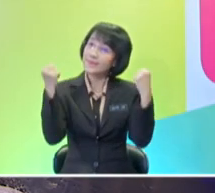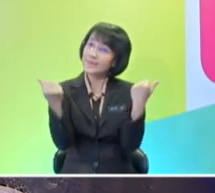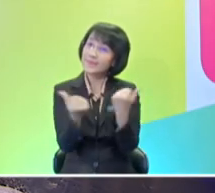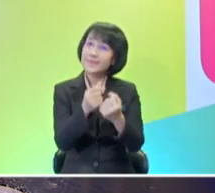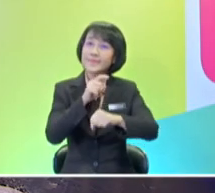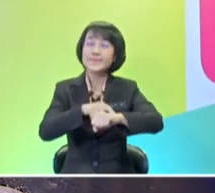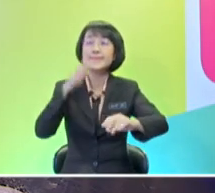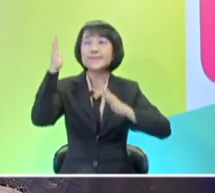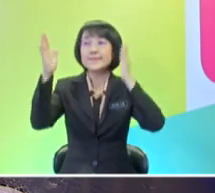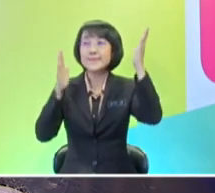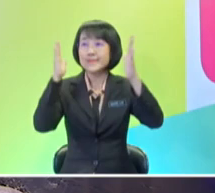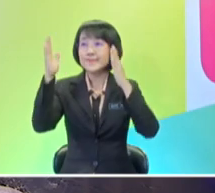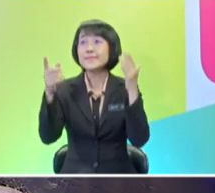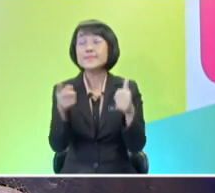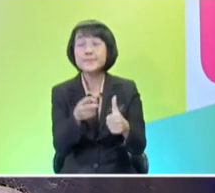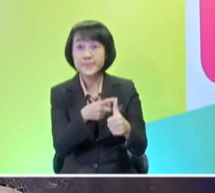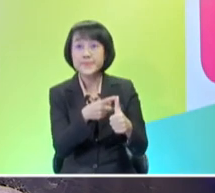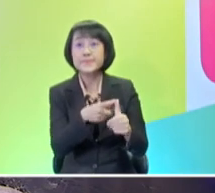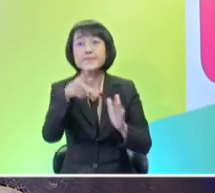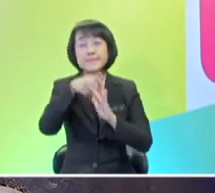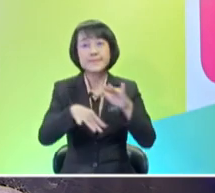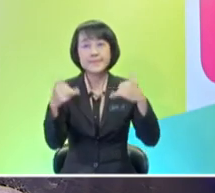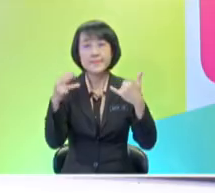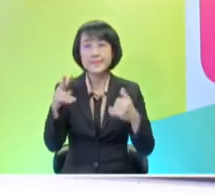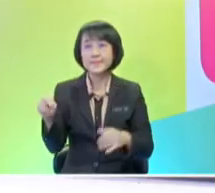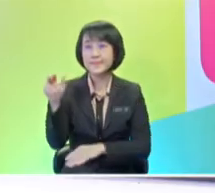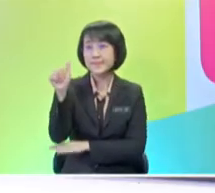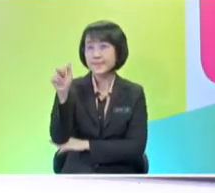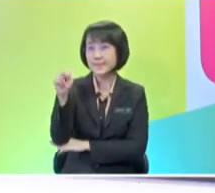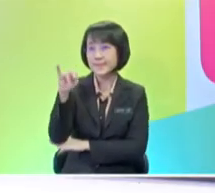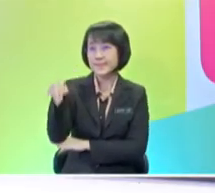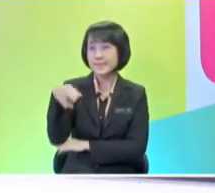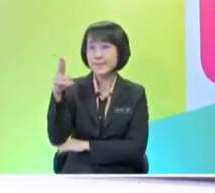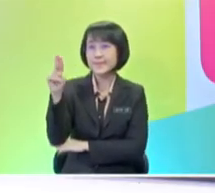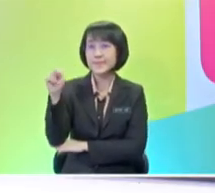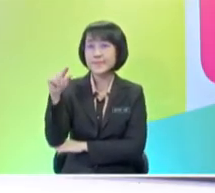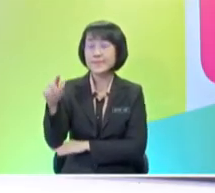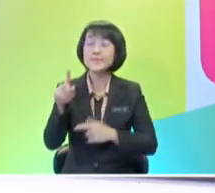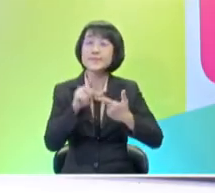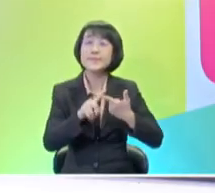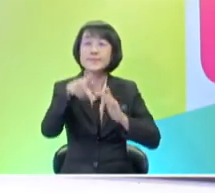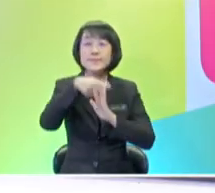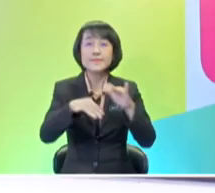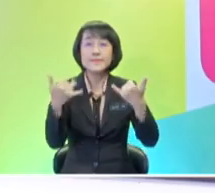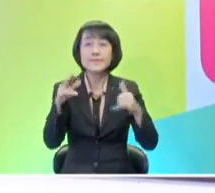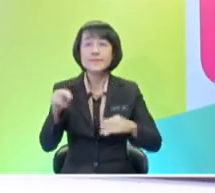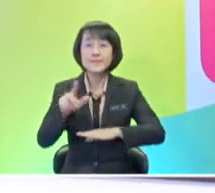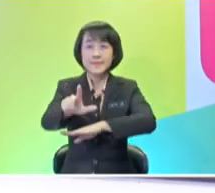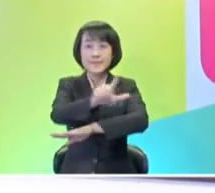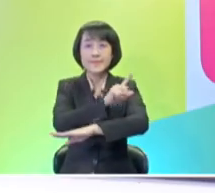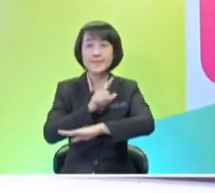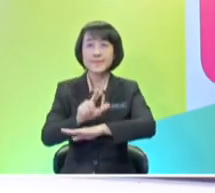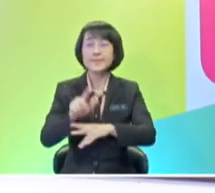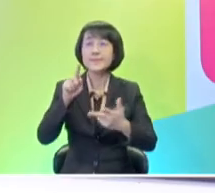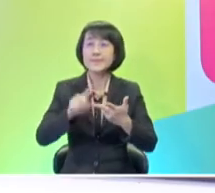pertama kita ada permainan anjing yang kedua kita ada permainan laman dan yang ketiga permainan Padang